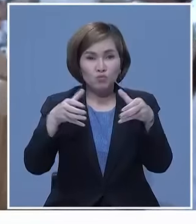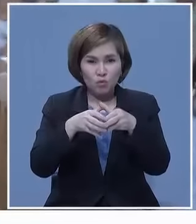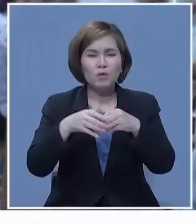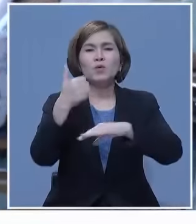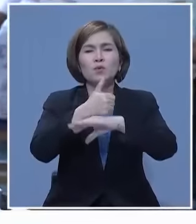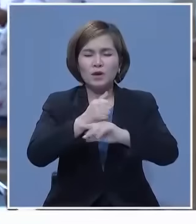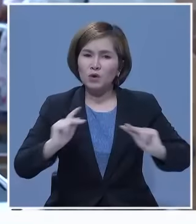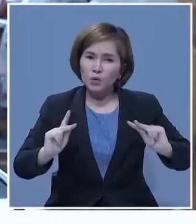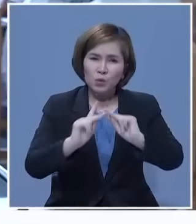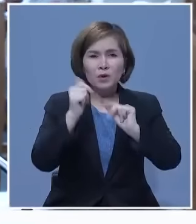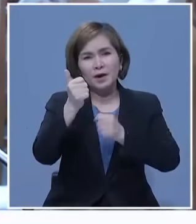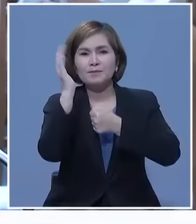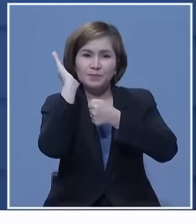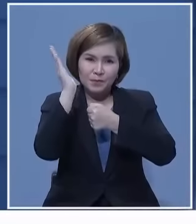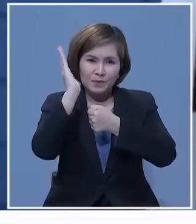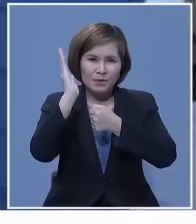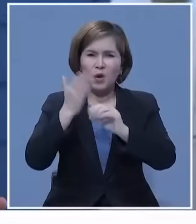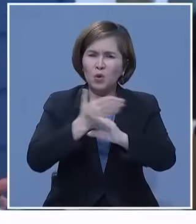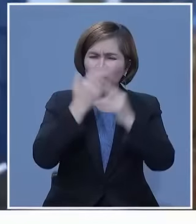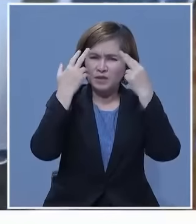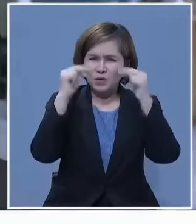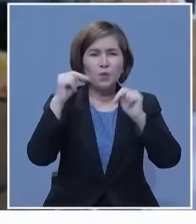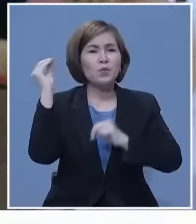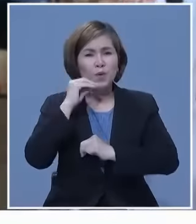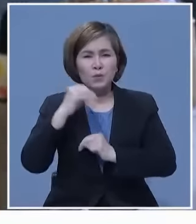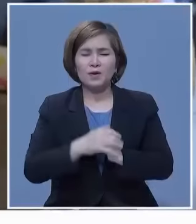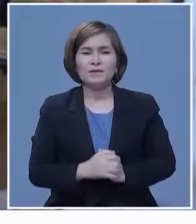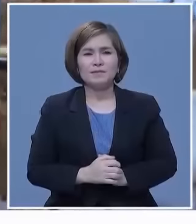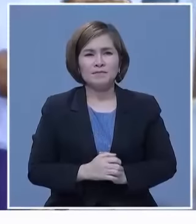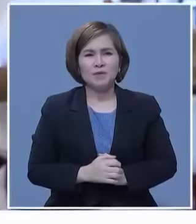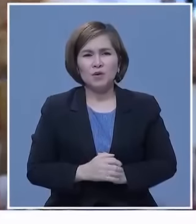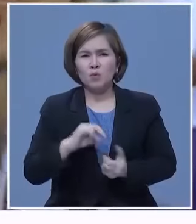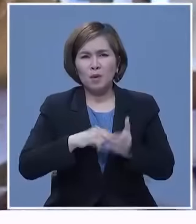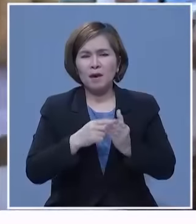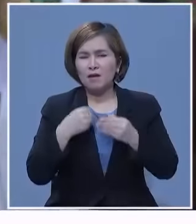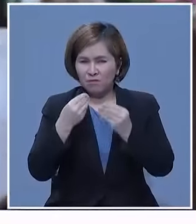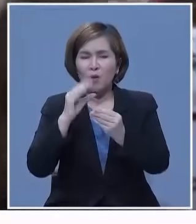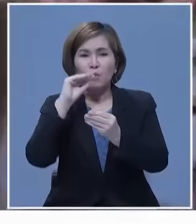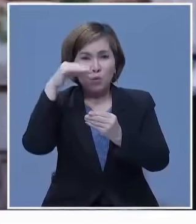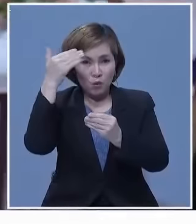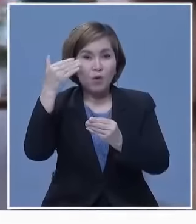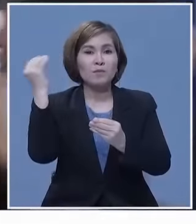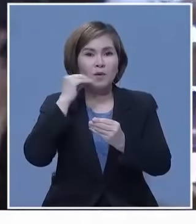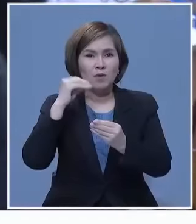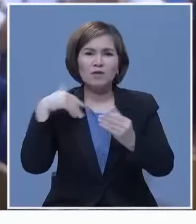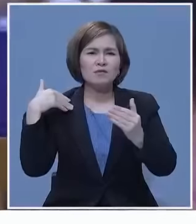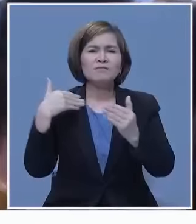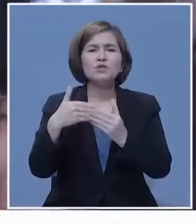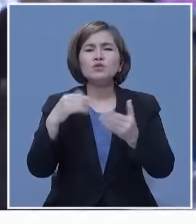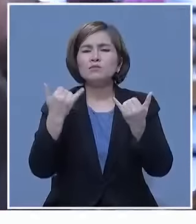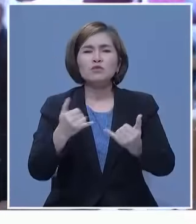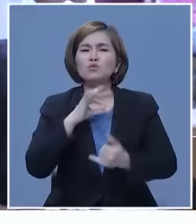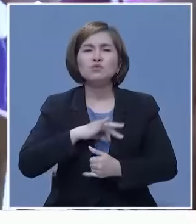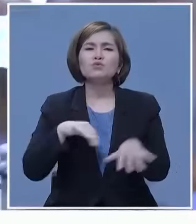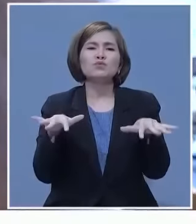คนที่อภิปรายปราศรัยก่อนนายกมาหลายสมัยนายกสมัครหลายคนเนี่ยต้องให้เขาเนี่ยพูดก่อนนะถึงจุดนึงมันก็ไม่ได้ต้องการอะไร